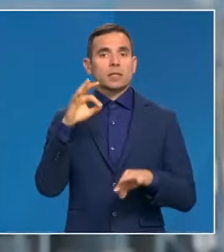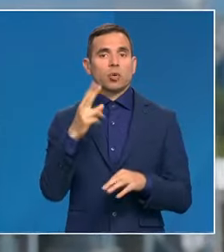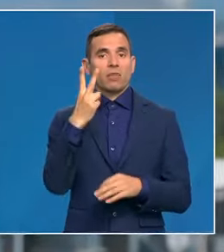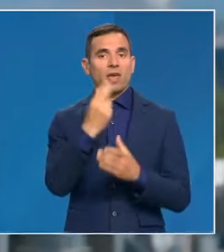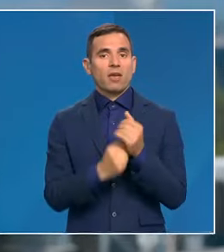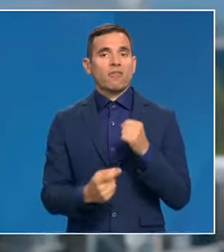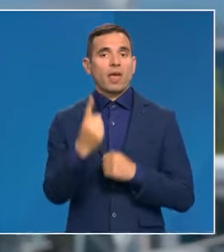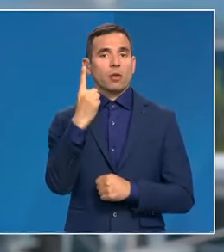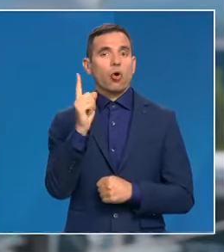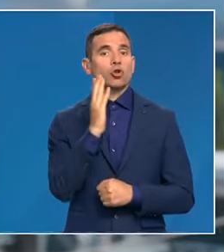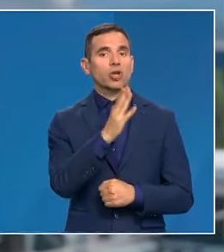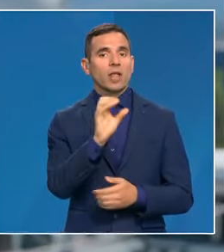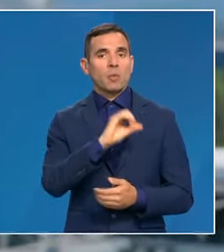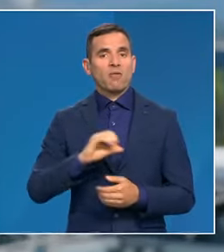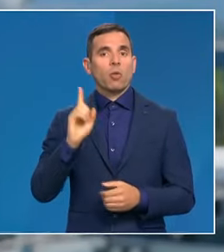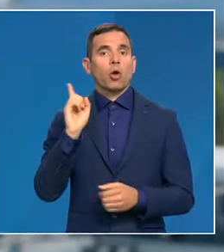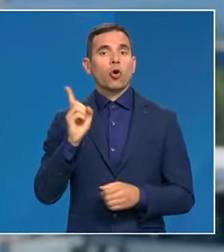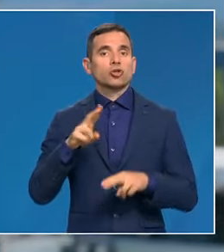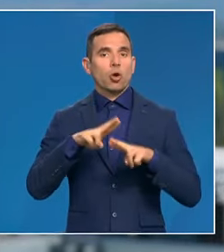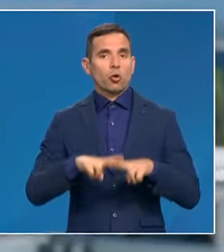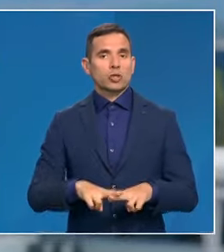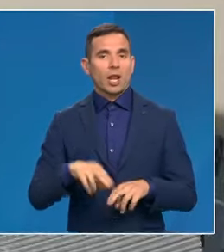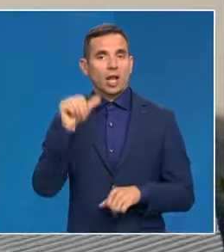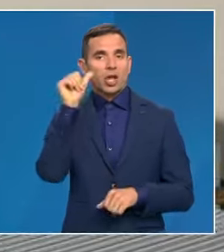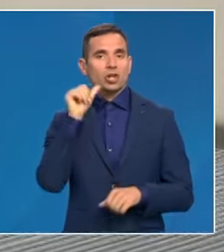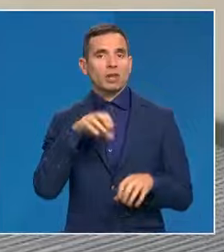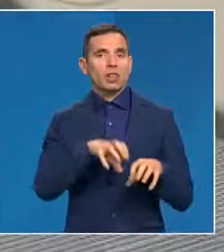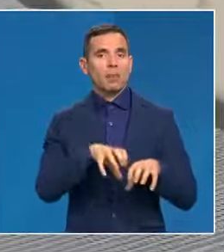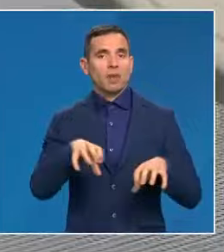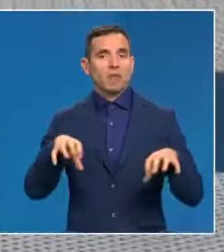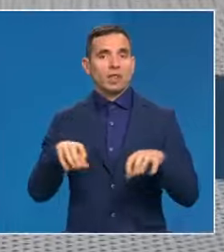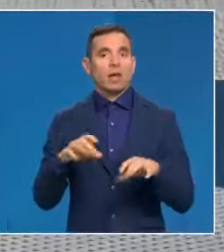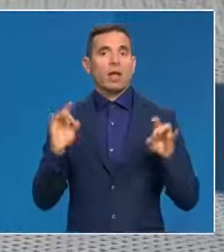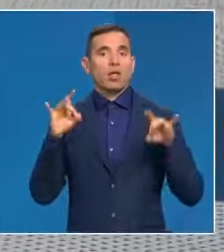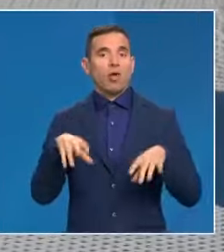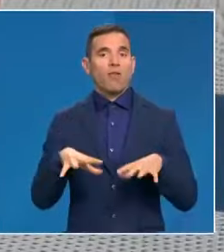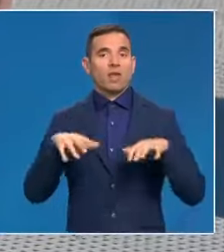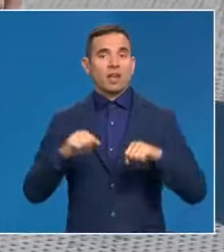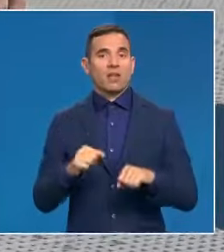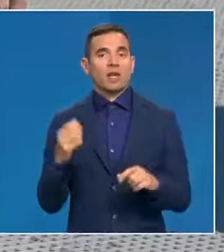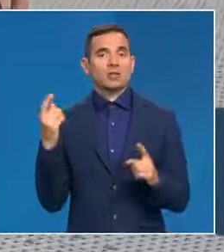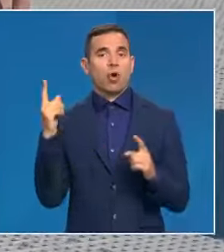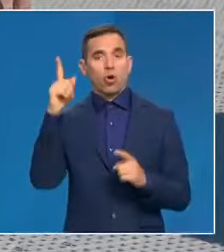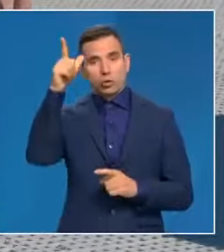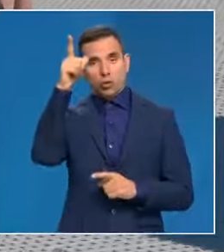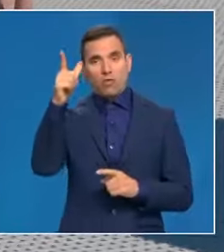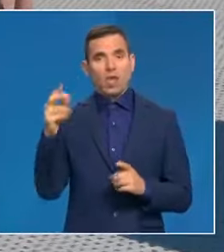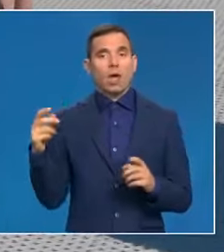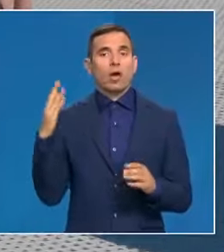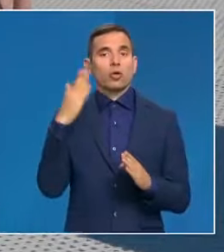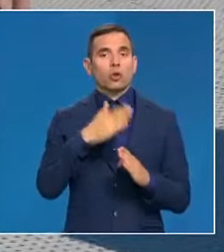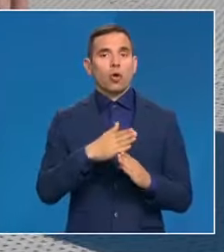Кой ще тръгне към Европа и кой ще остане на жълтите павета? Новата власт от София до Брюксел.